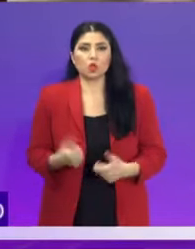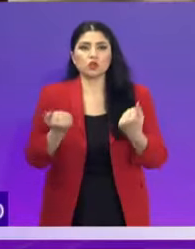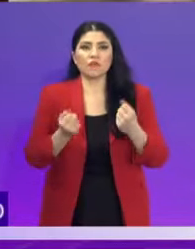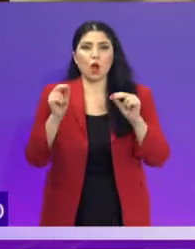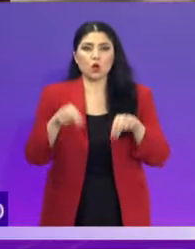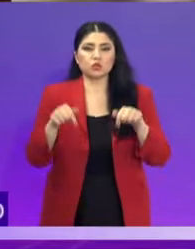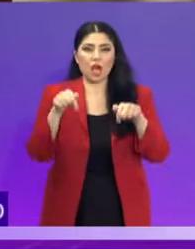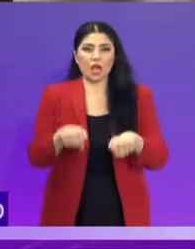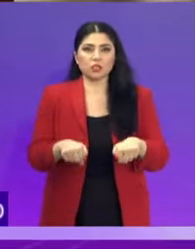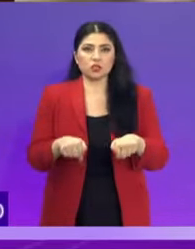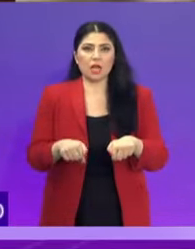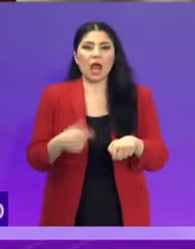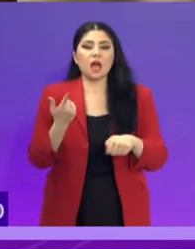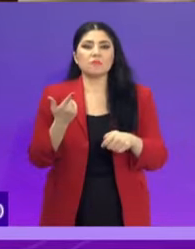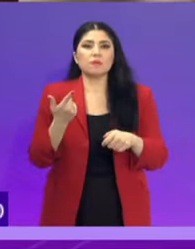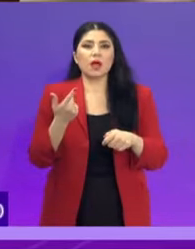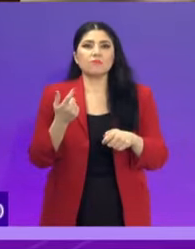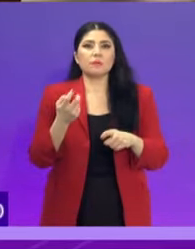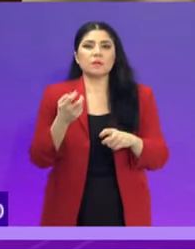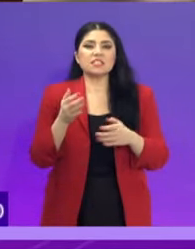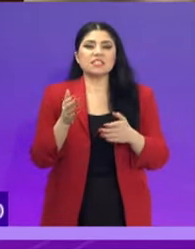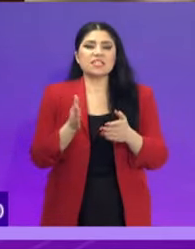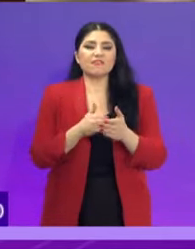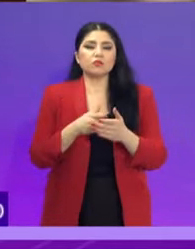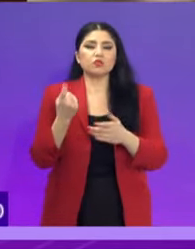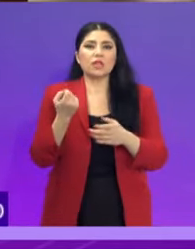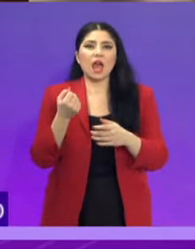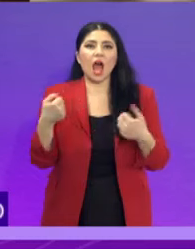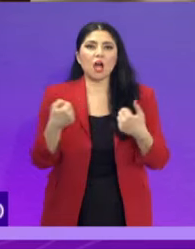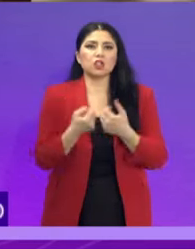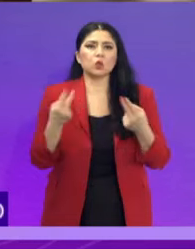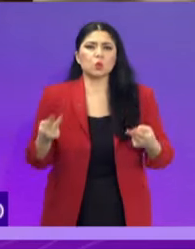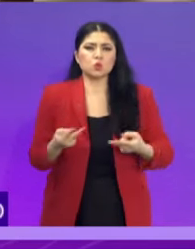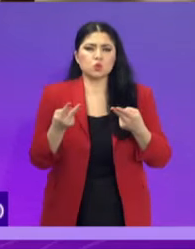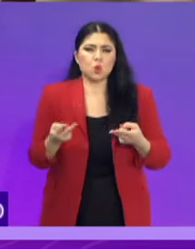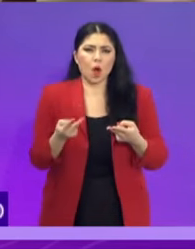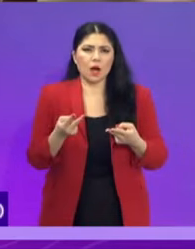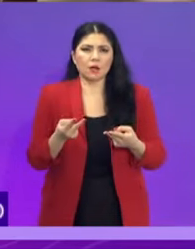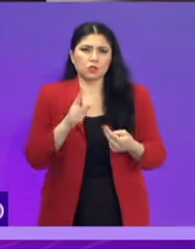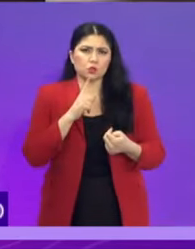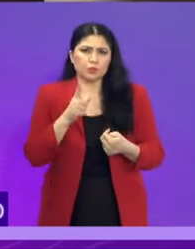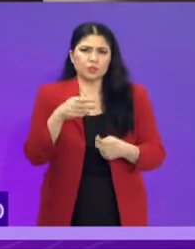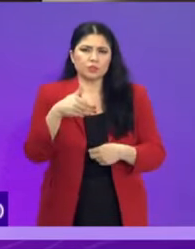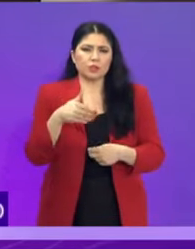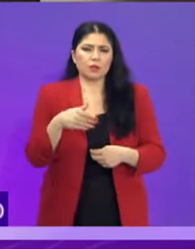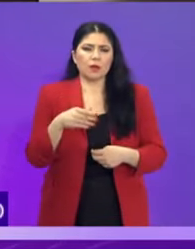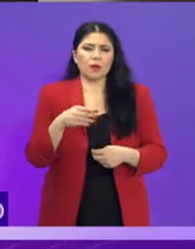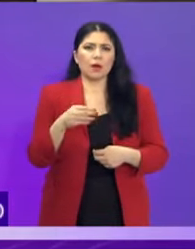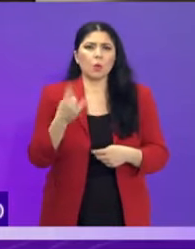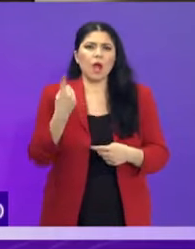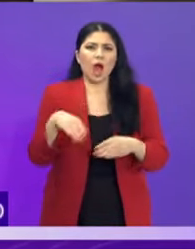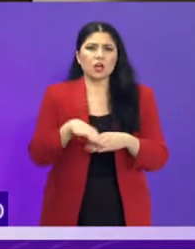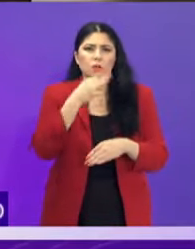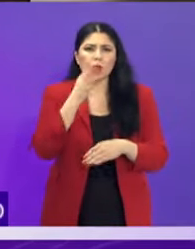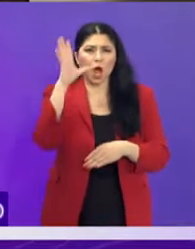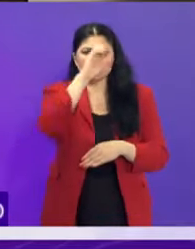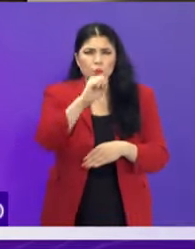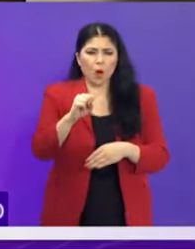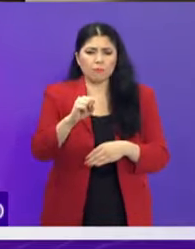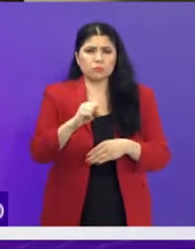de accidente ușoare. Ne povestea un angajat de aici că parcarea a fost plină aseară și că nu a mai